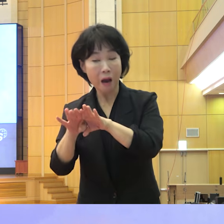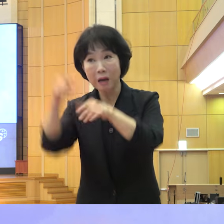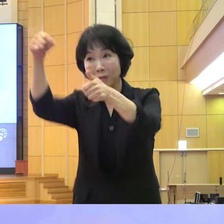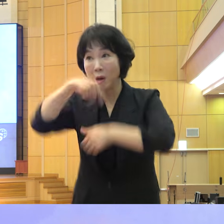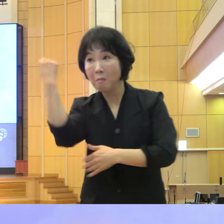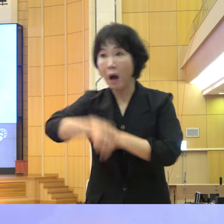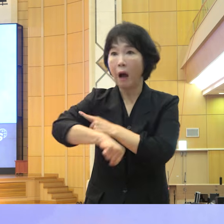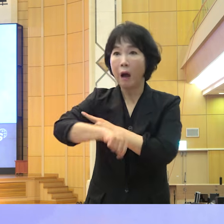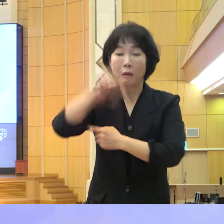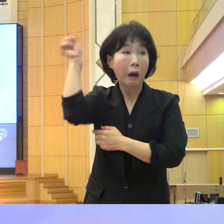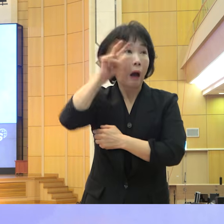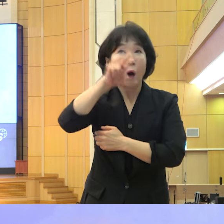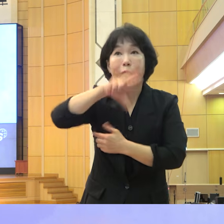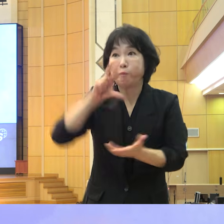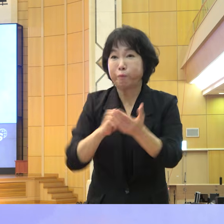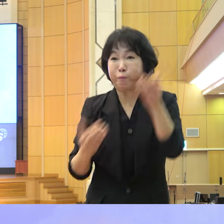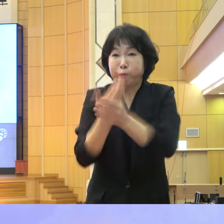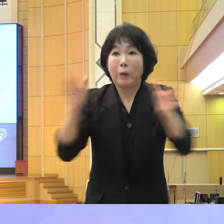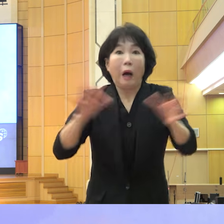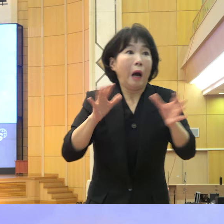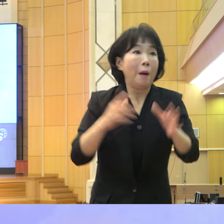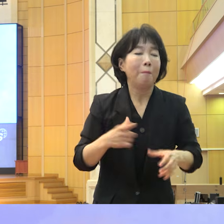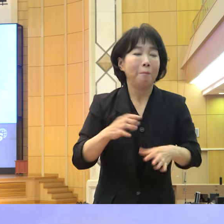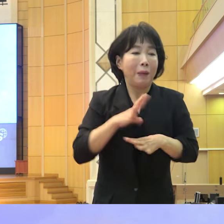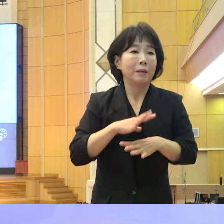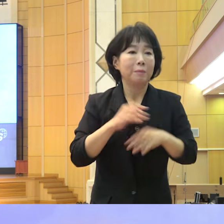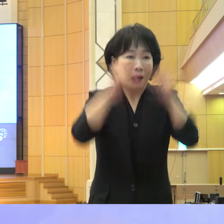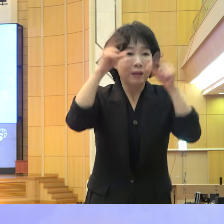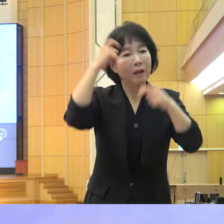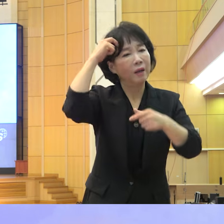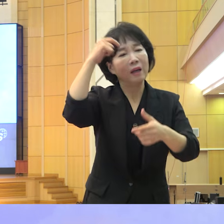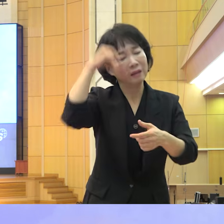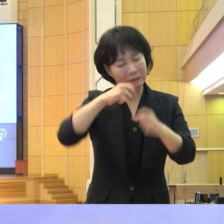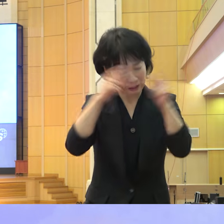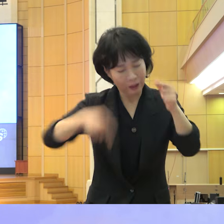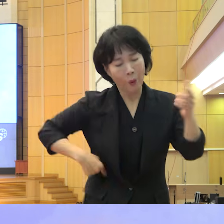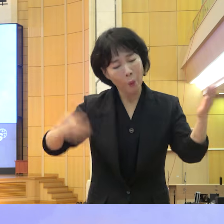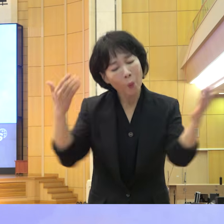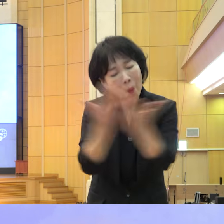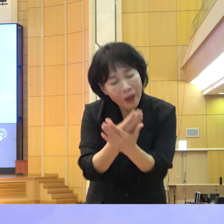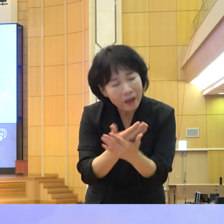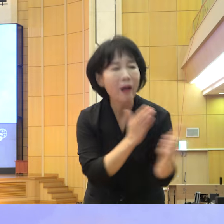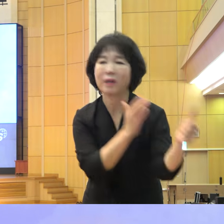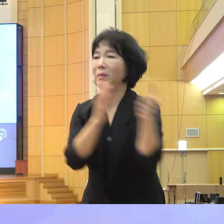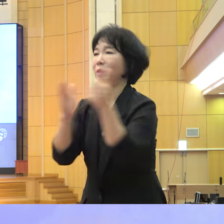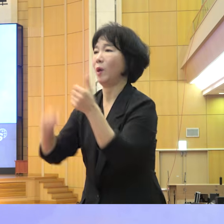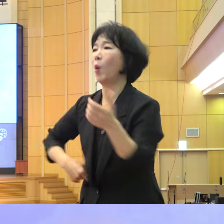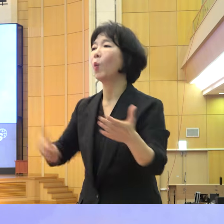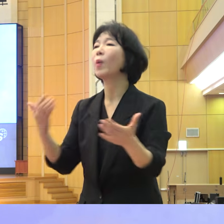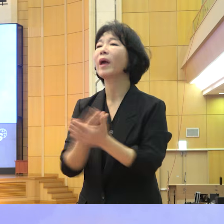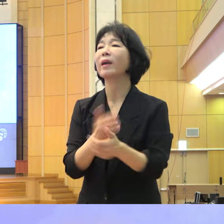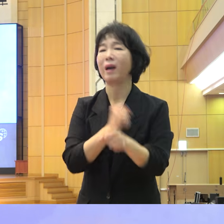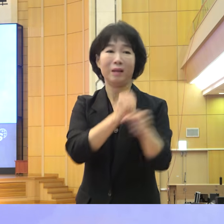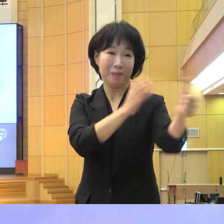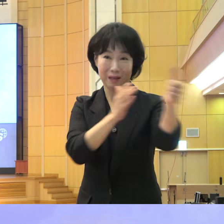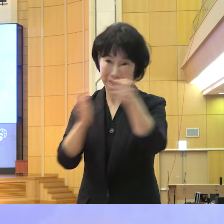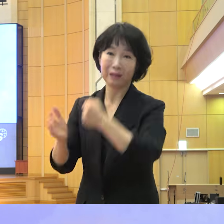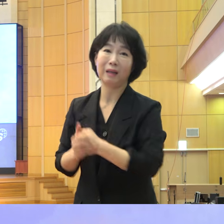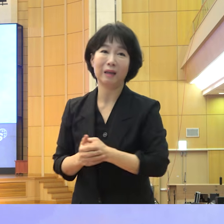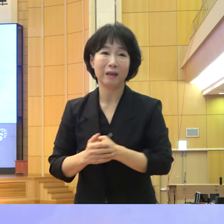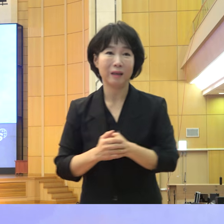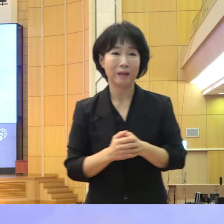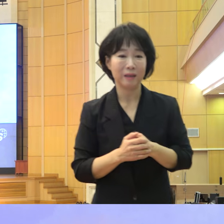어떤 문제가 다가왔다면 빨리 깨닫고 회개할 줄 알아야 돼요. 진작 회개했더라면 그런 문제가 생기지 않습니다.